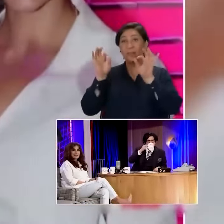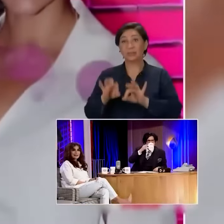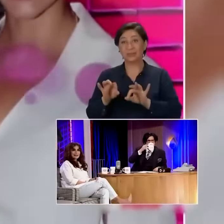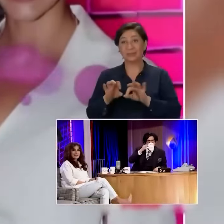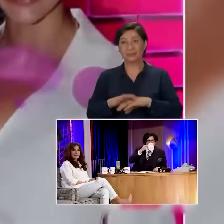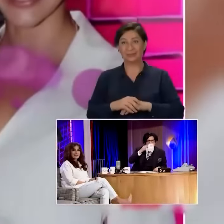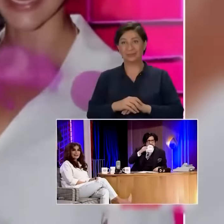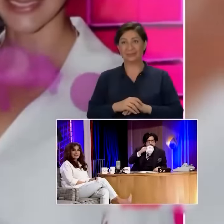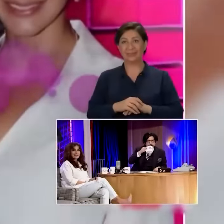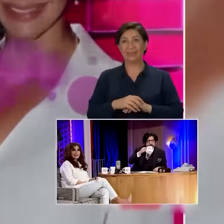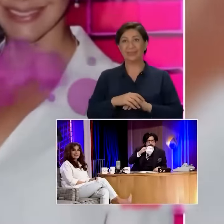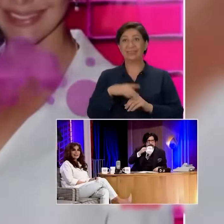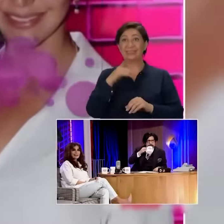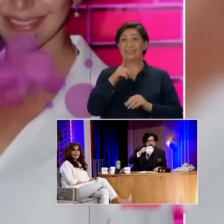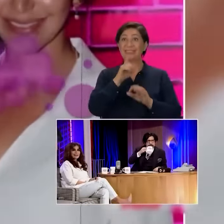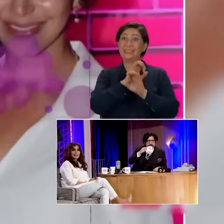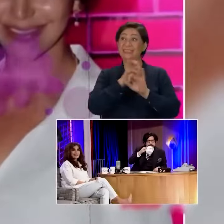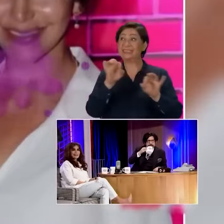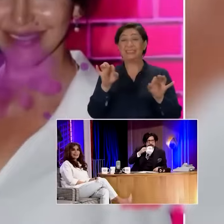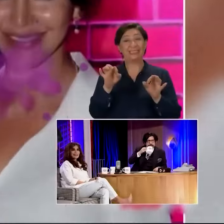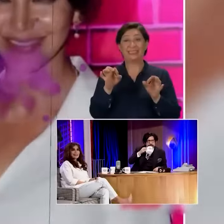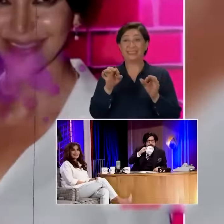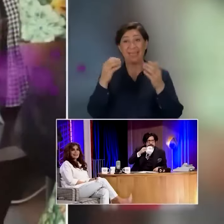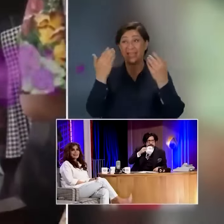açtı? Sen sensin ve